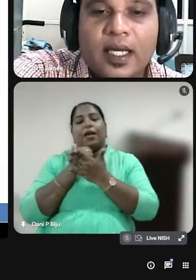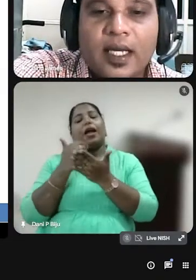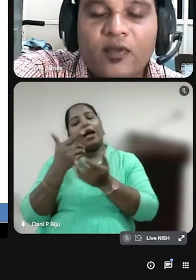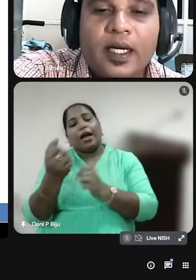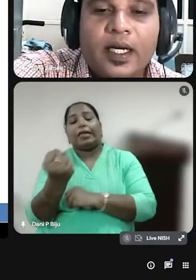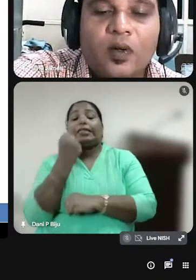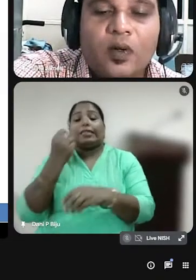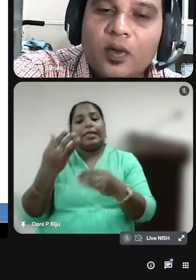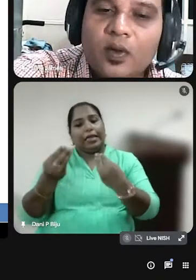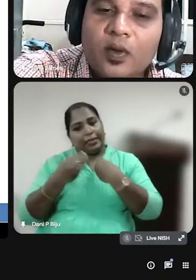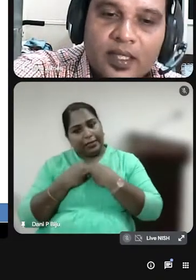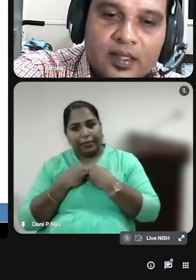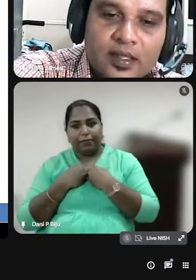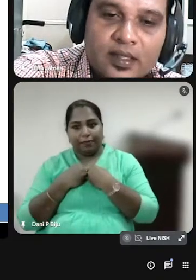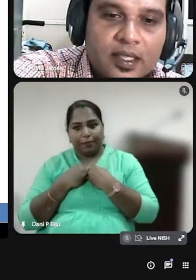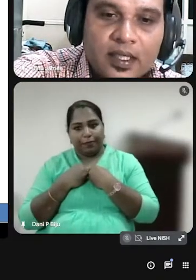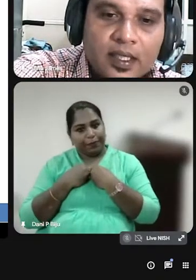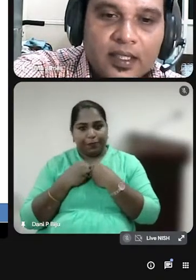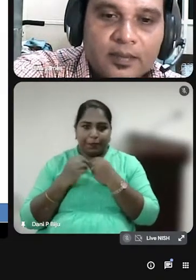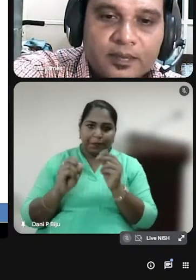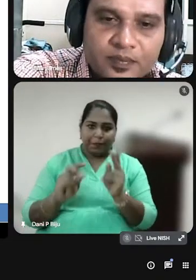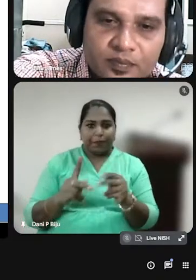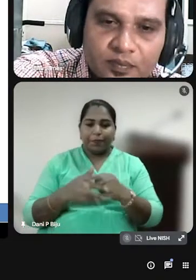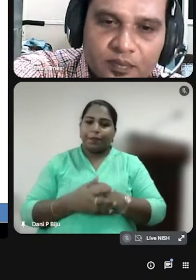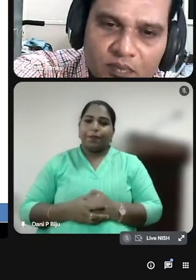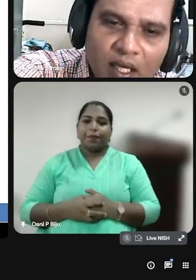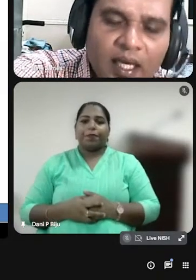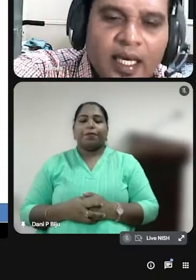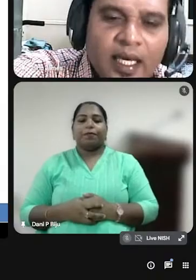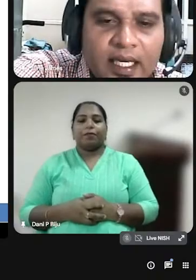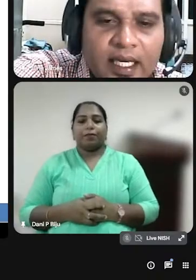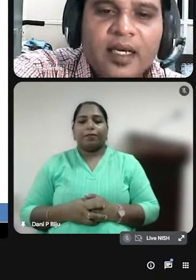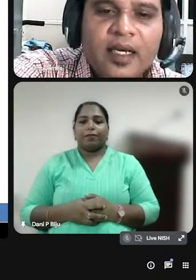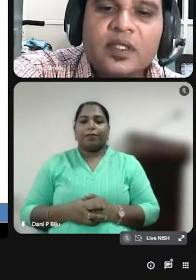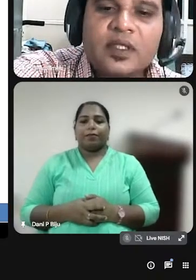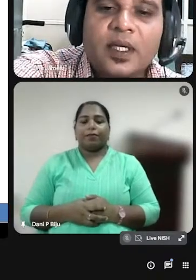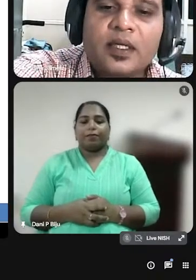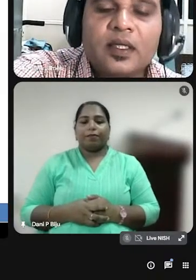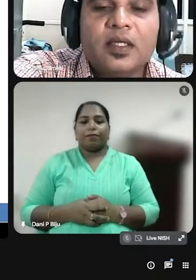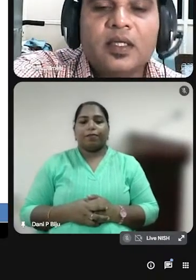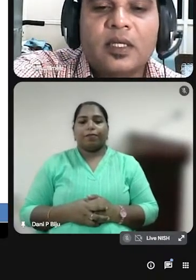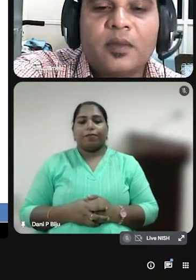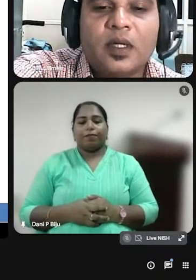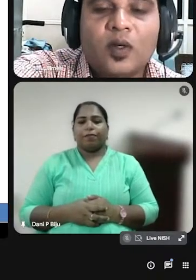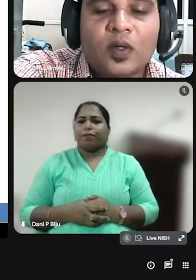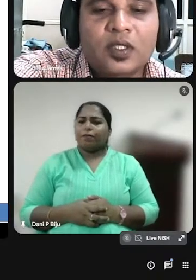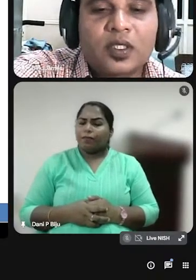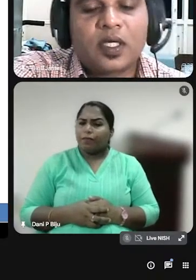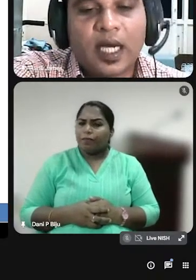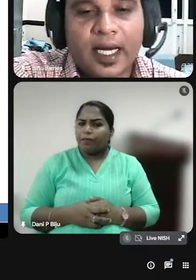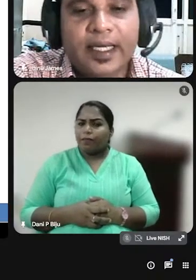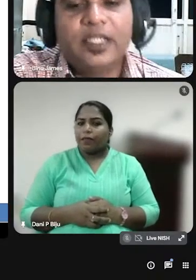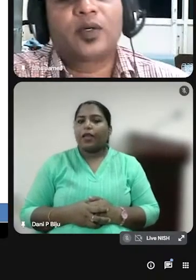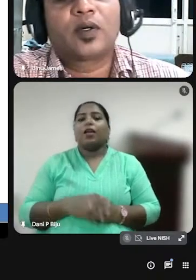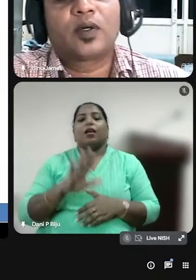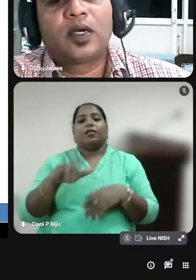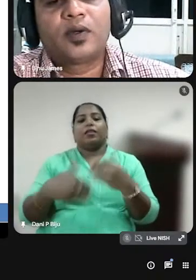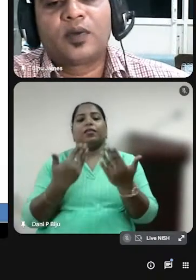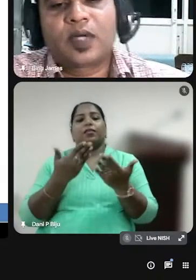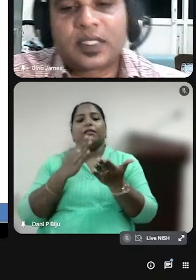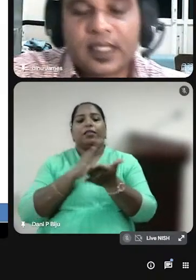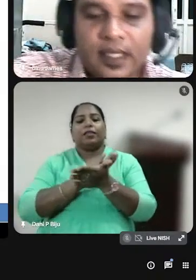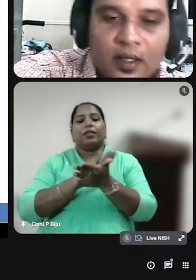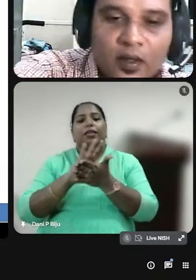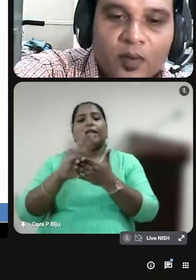വളരെ ഹെൽപ്ഫുൾ ആയിട്ടുള്ള ഒരു എക്സസൈസ് ആണ് ഇത്. ഹീൽ ലിഫ്റ്റ് എന്ന് പറയുന്നത് നമ്മൾ കുറച്ച് ഹൈറ്റ് ഉള്ള